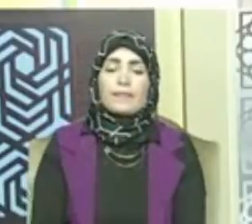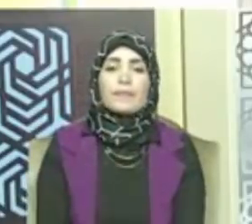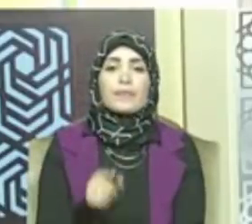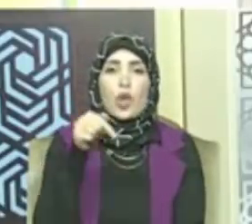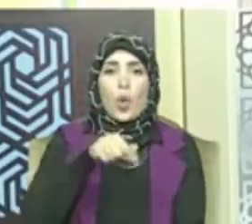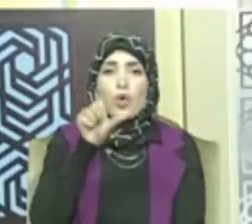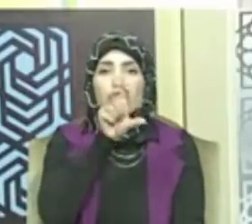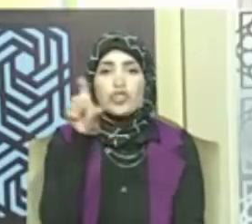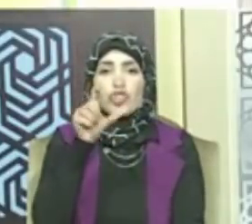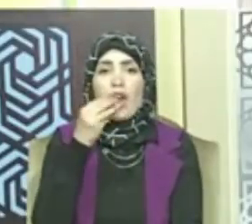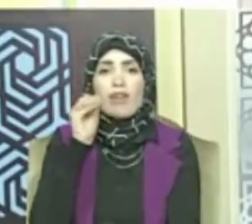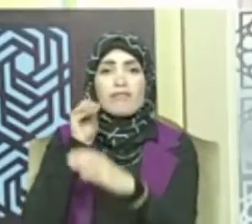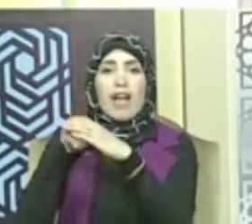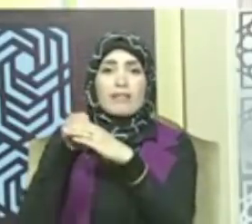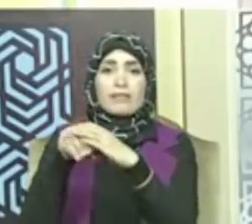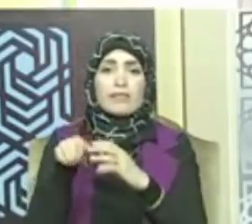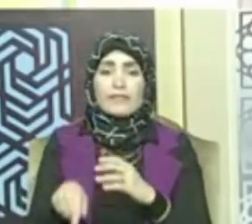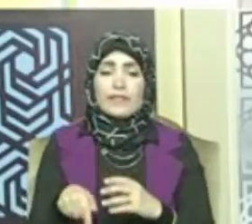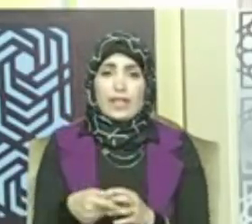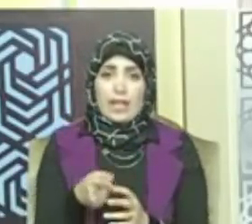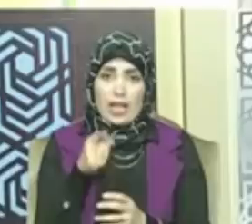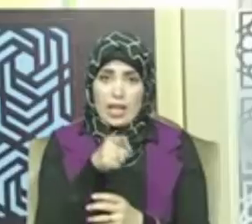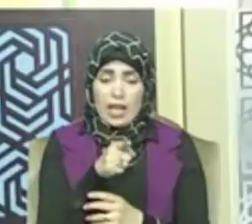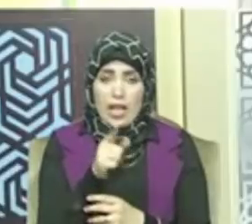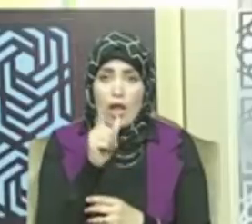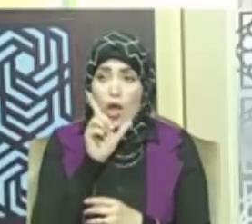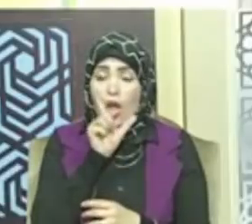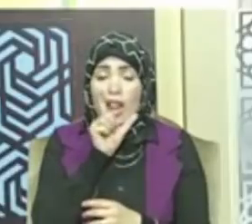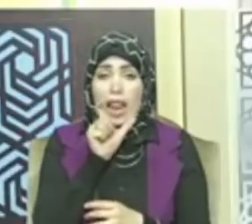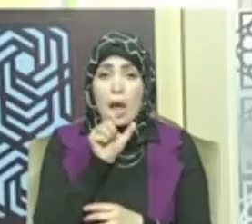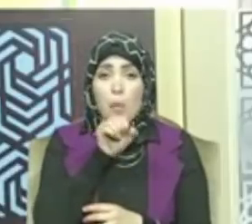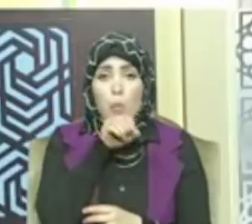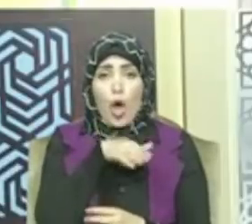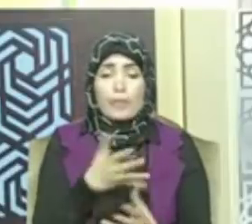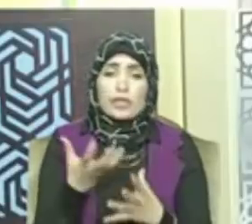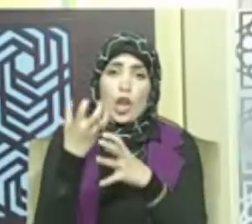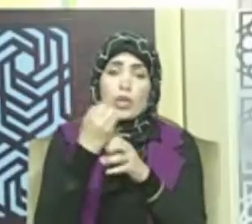النبي صلى الله عليه وسلم قد قال: أيها الناس